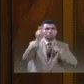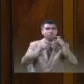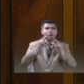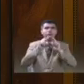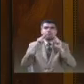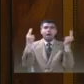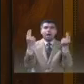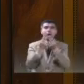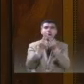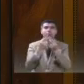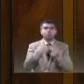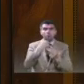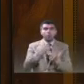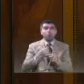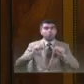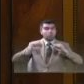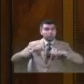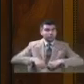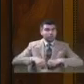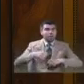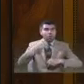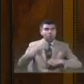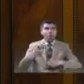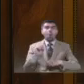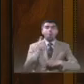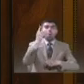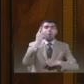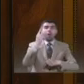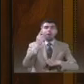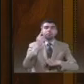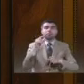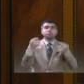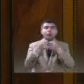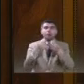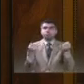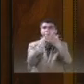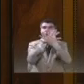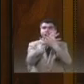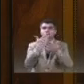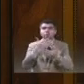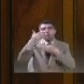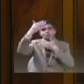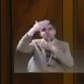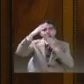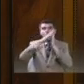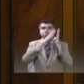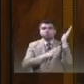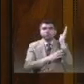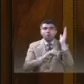العالمية تعترف بالنموذج المغربي وتعترف بنجاح